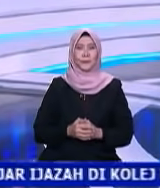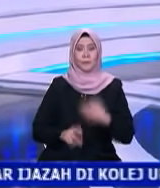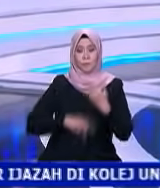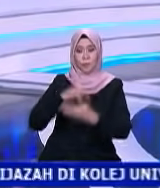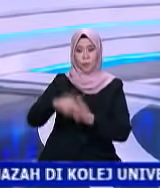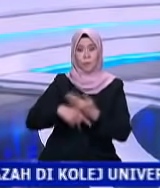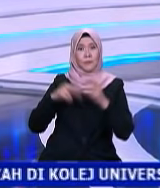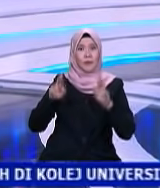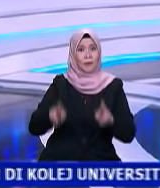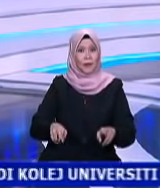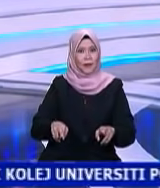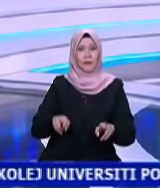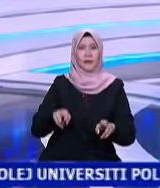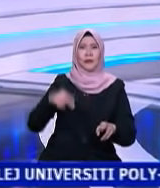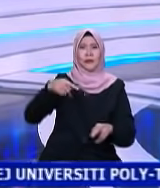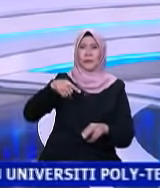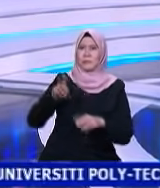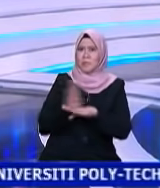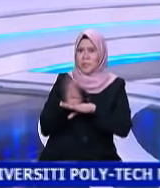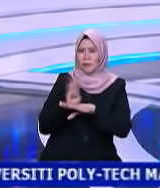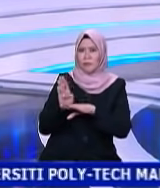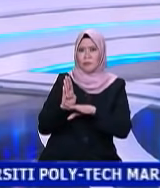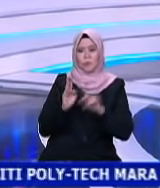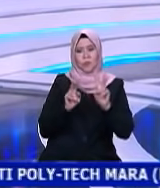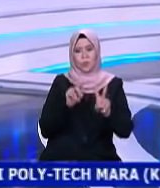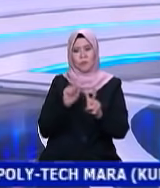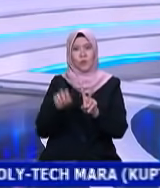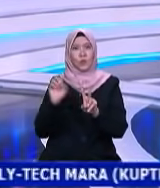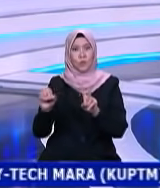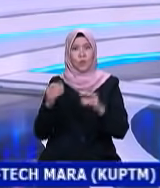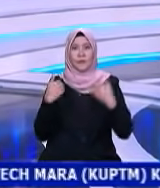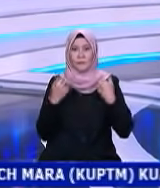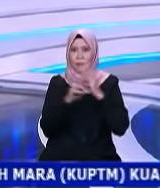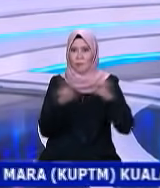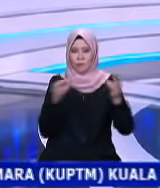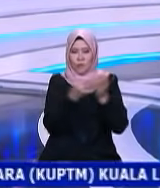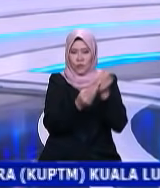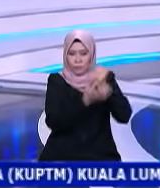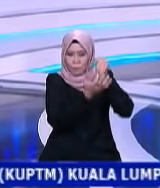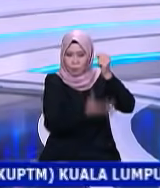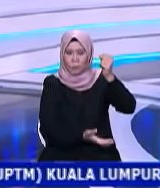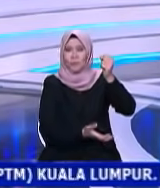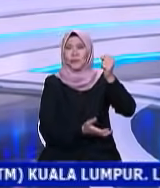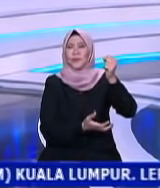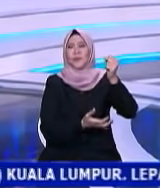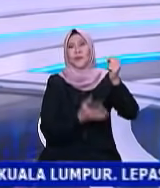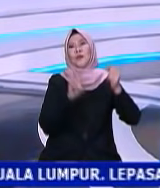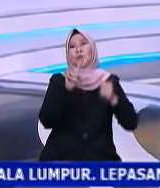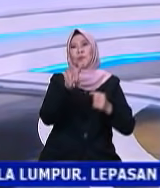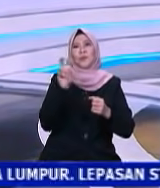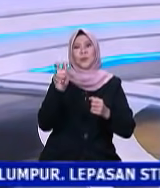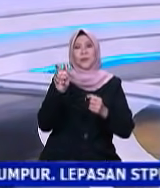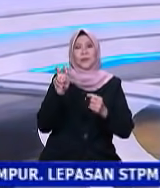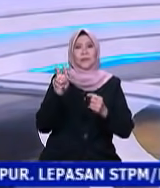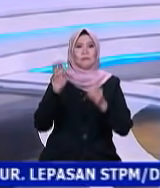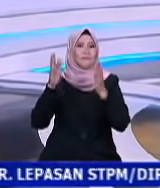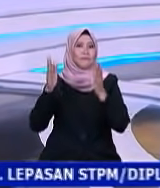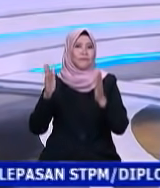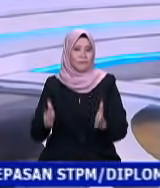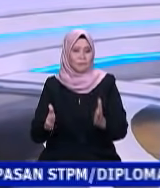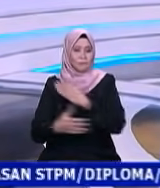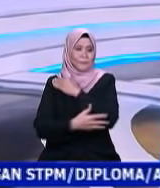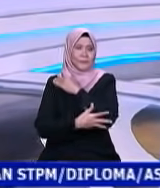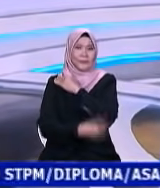Program Rakyat Pernah 2.0 memperuntukkan dana RM2 juta untuk disalur kepada 200 usahawan asnaf